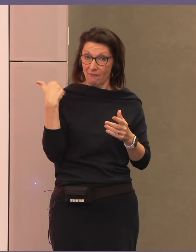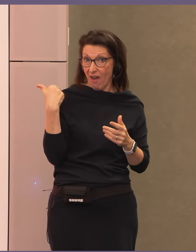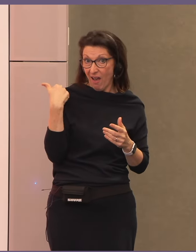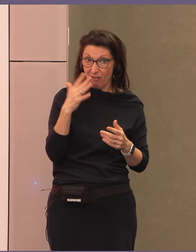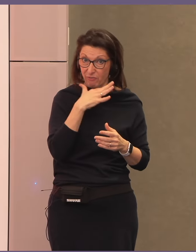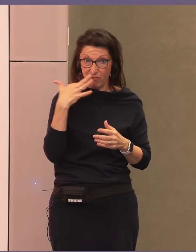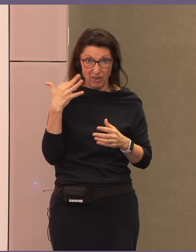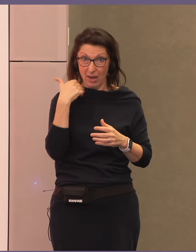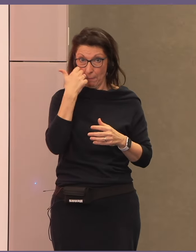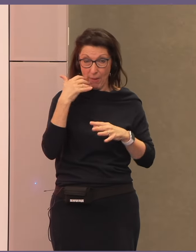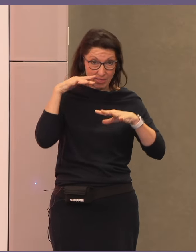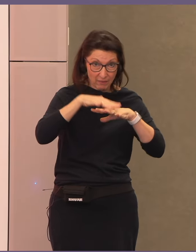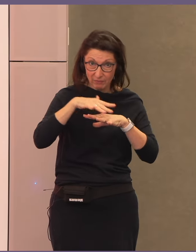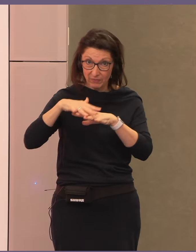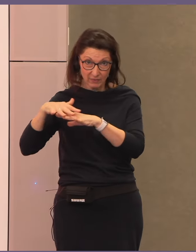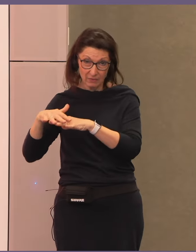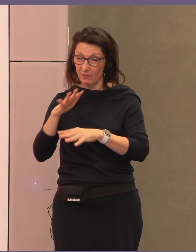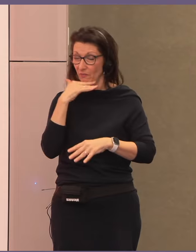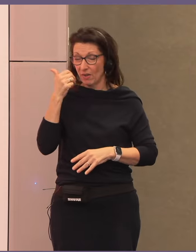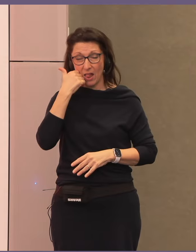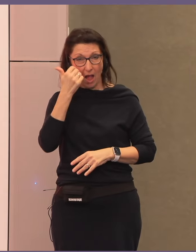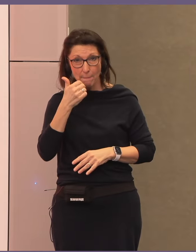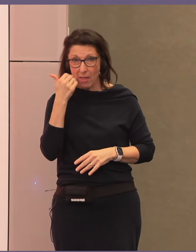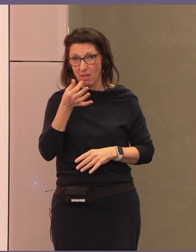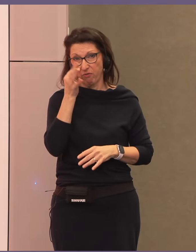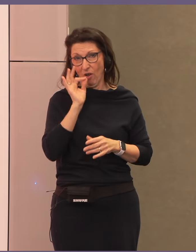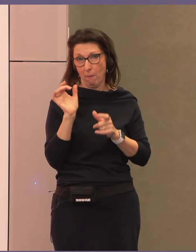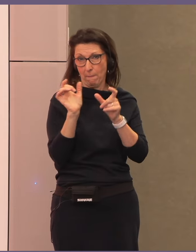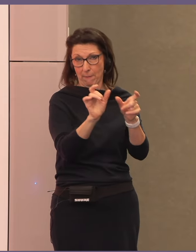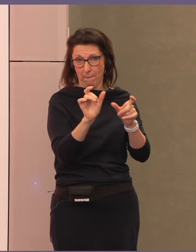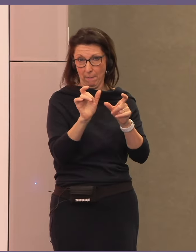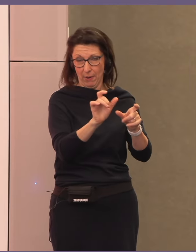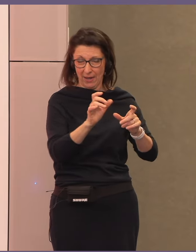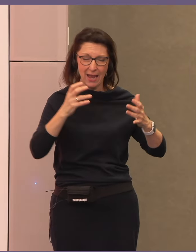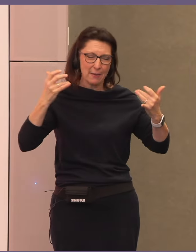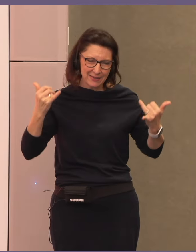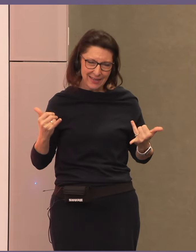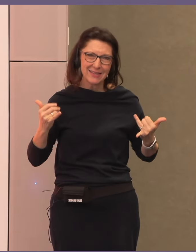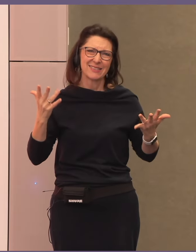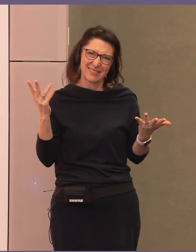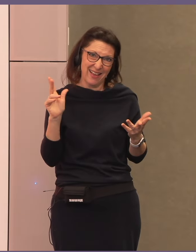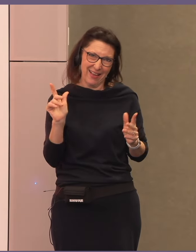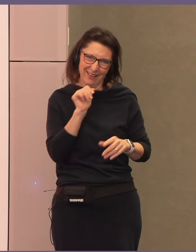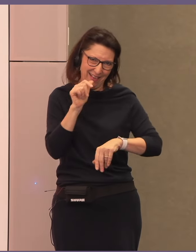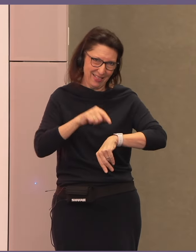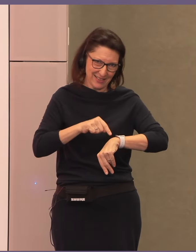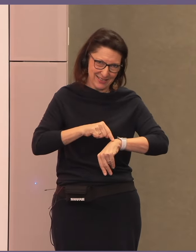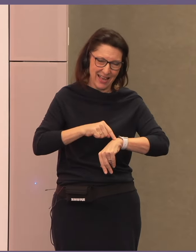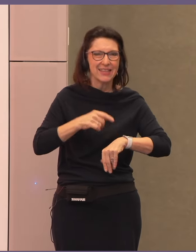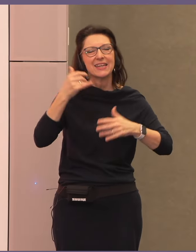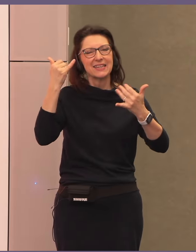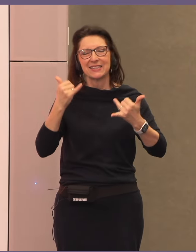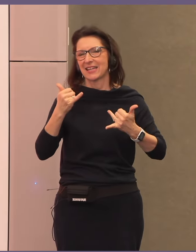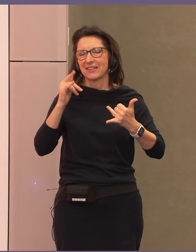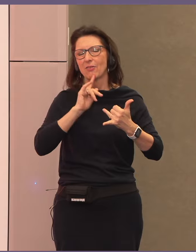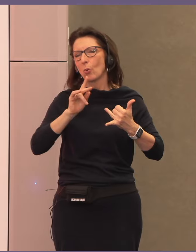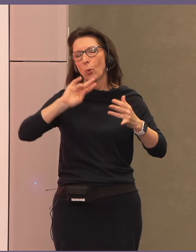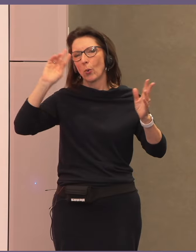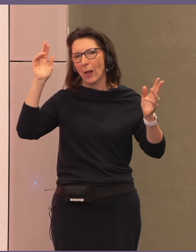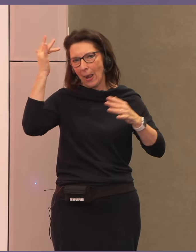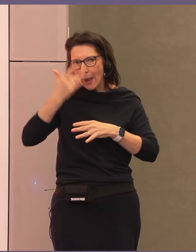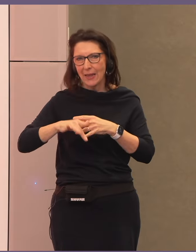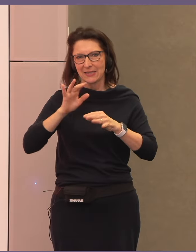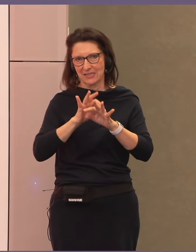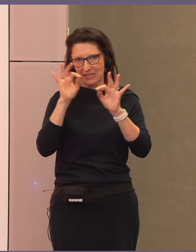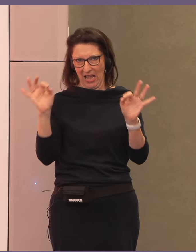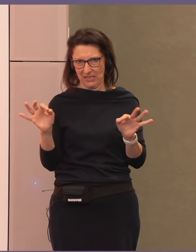und Verhinderern von Karrieren zu sprechen, möchte ich mit einem verkürzten Zitat von Jenny Grünblatt enden, einer Autorin der